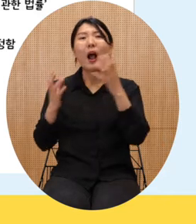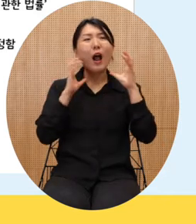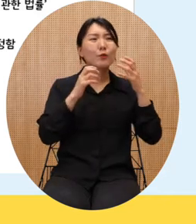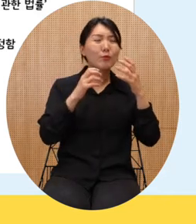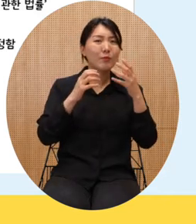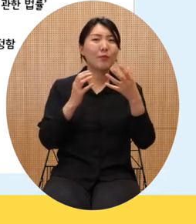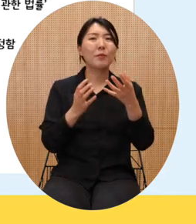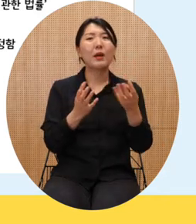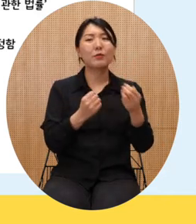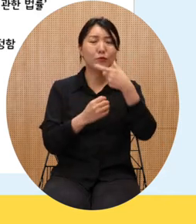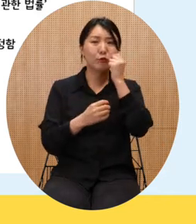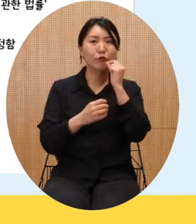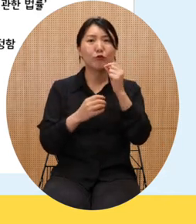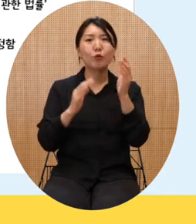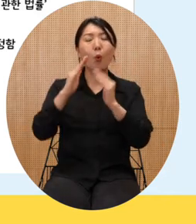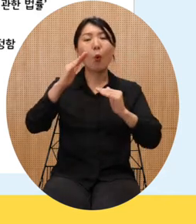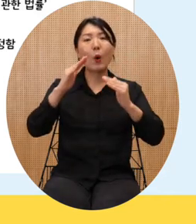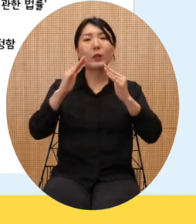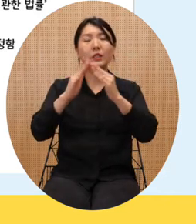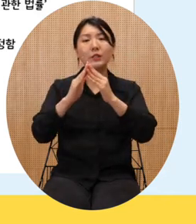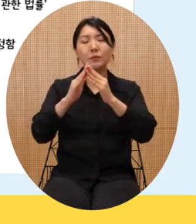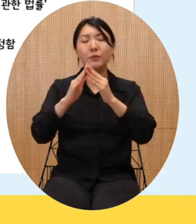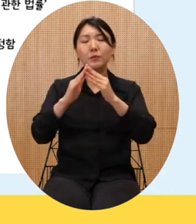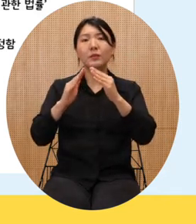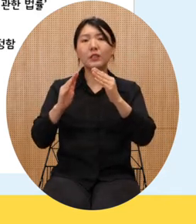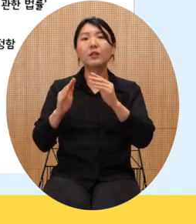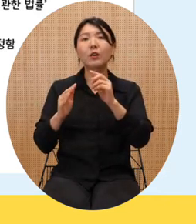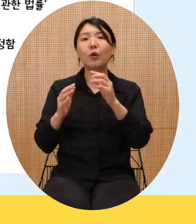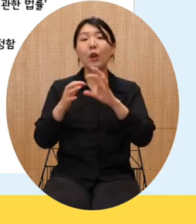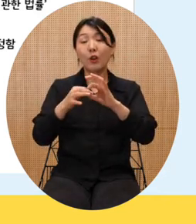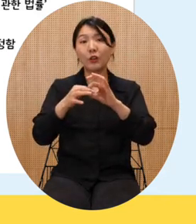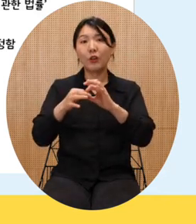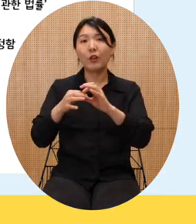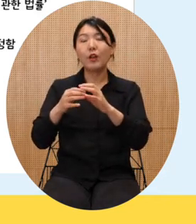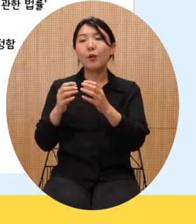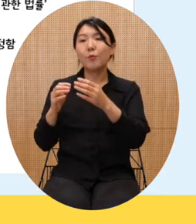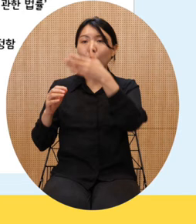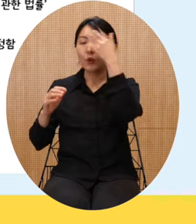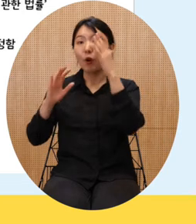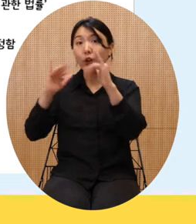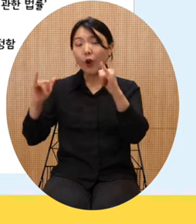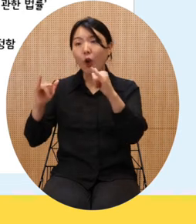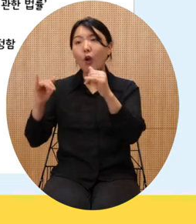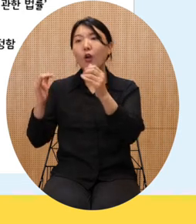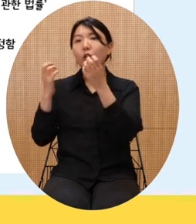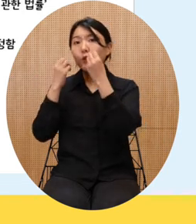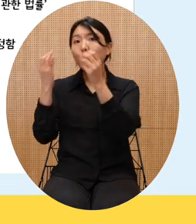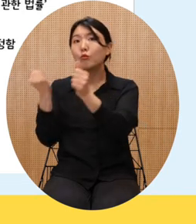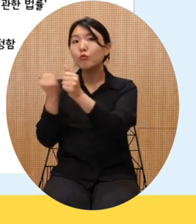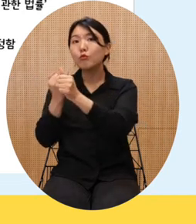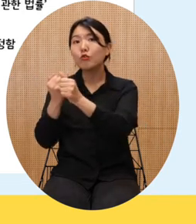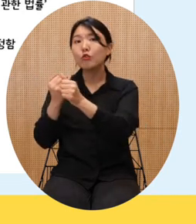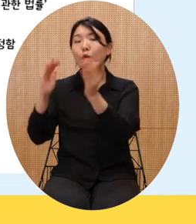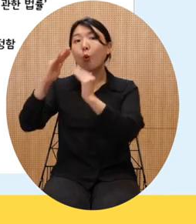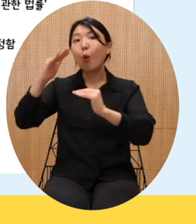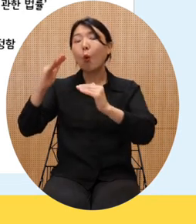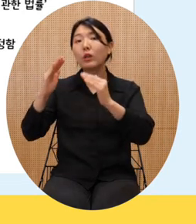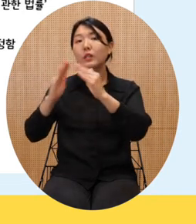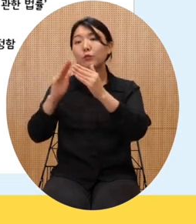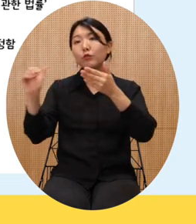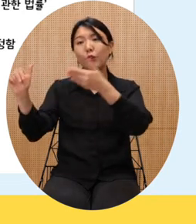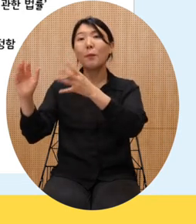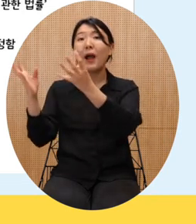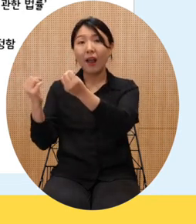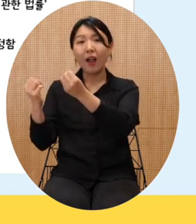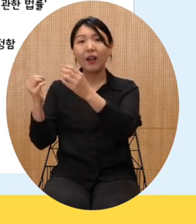지원은 여전히 미흡하다고 생각이 됩니다. 공공임대주택도 신혼부부와 청년에 대해서는 굉장히 많이 배정이 되어 있지만 아동은